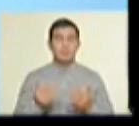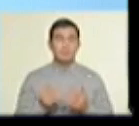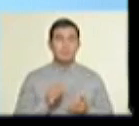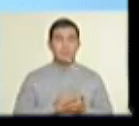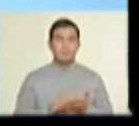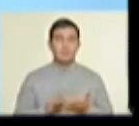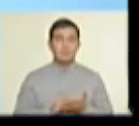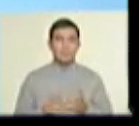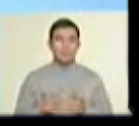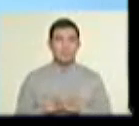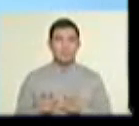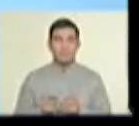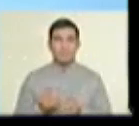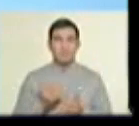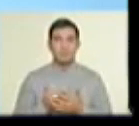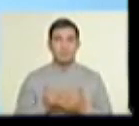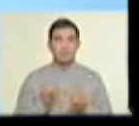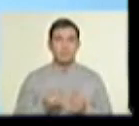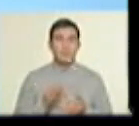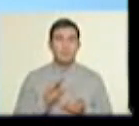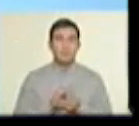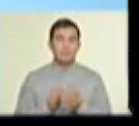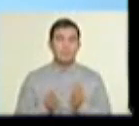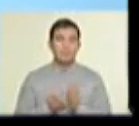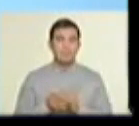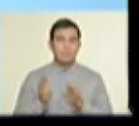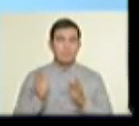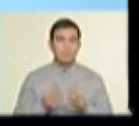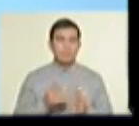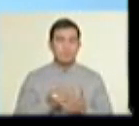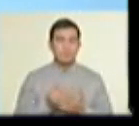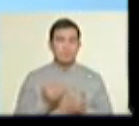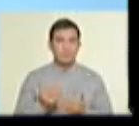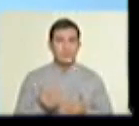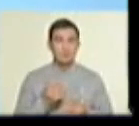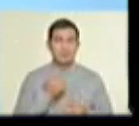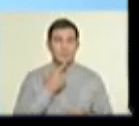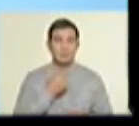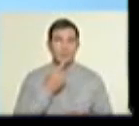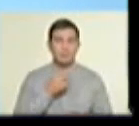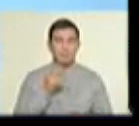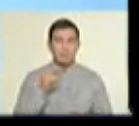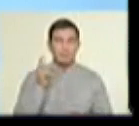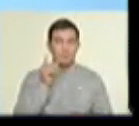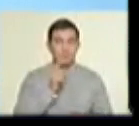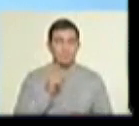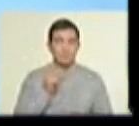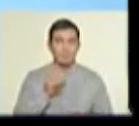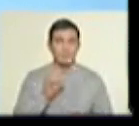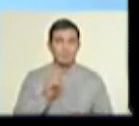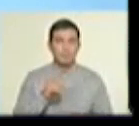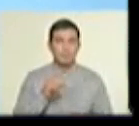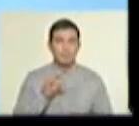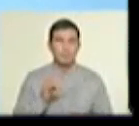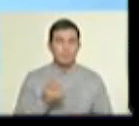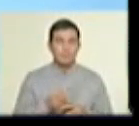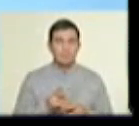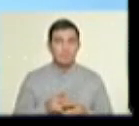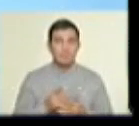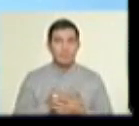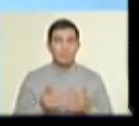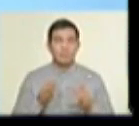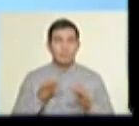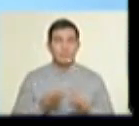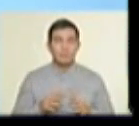yoziladi. Masalan, qorburon, qizilishton, ko'k sulton, kunga boqar,